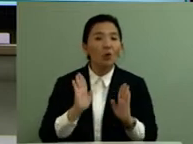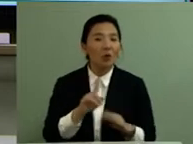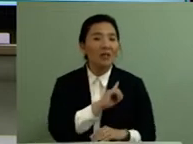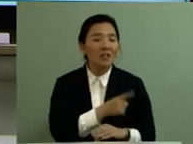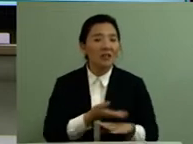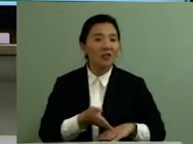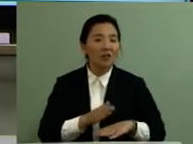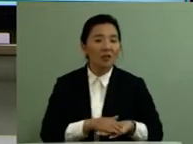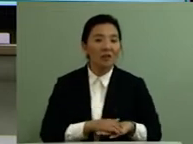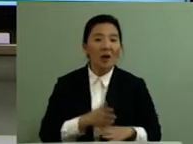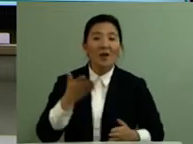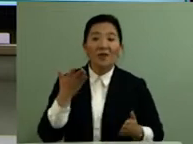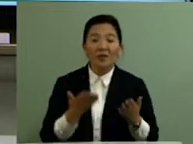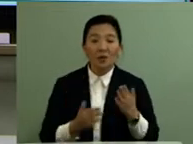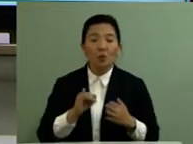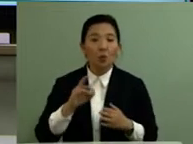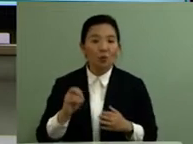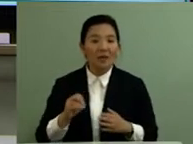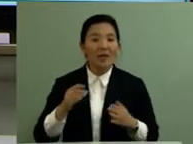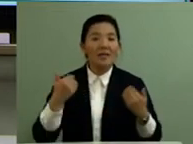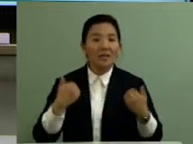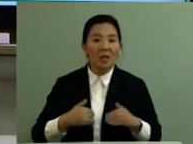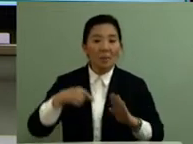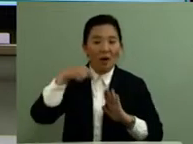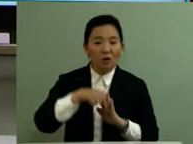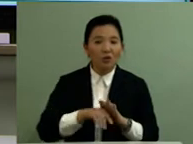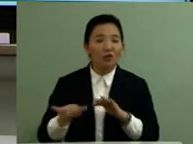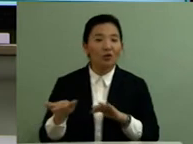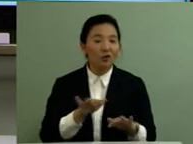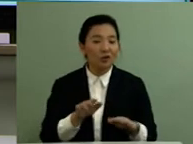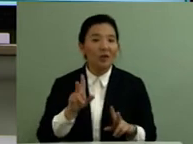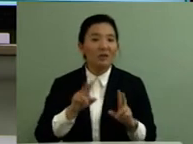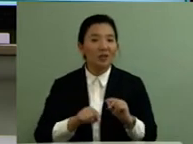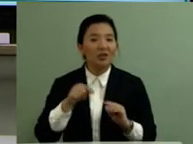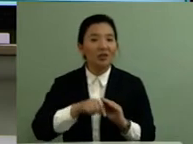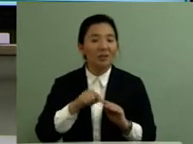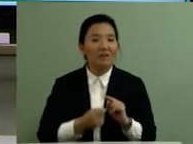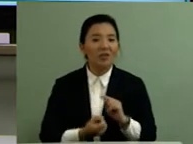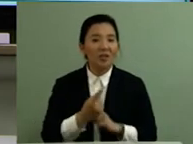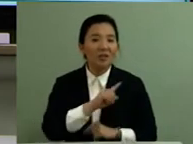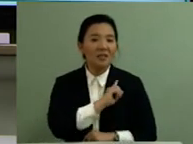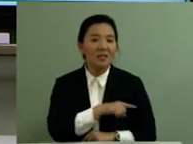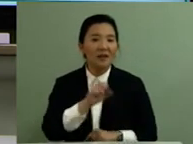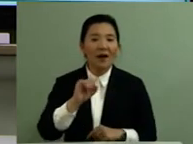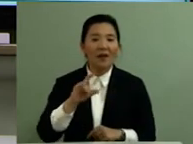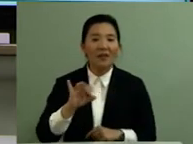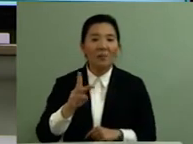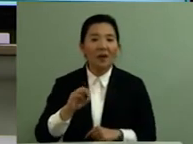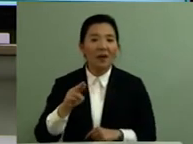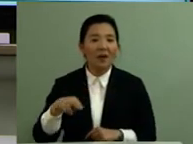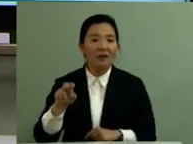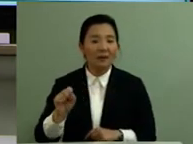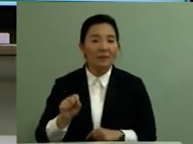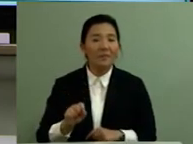сила тяжести. Если уже тело погружено в жидкость, значит, там возникает сила Архимеда.